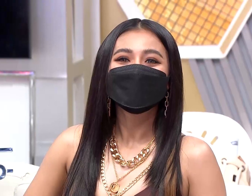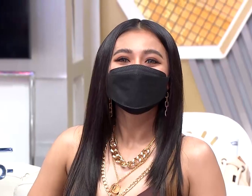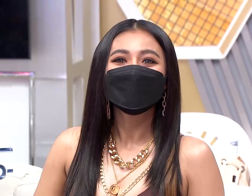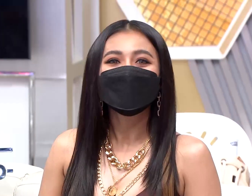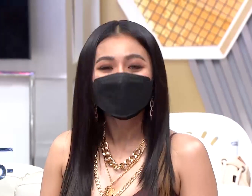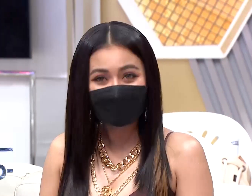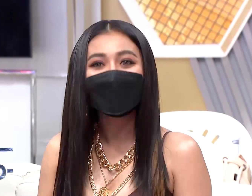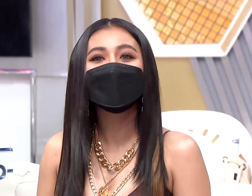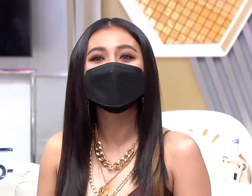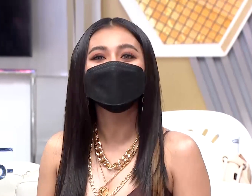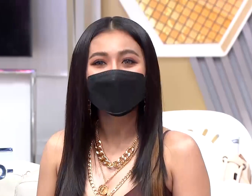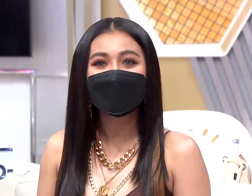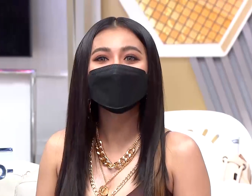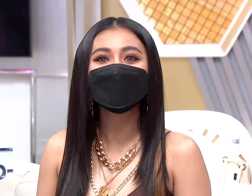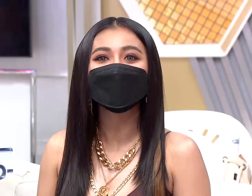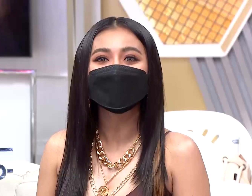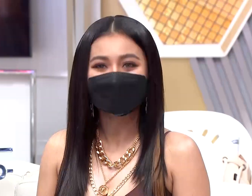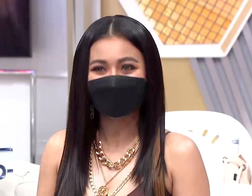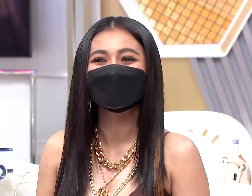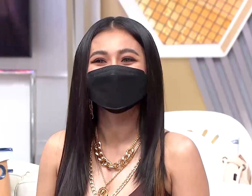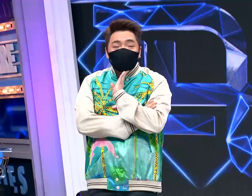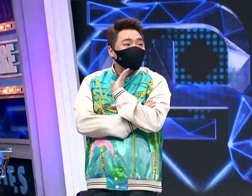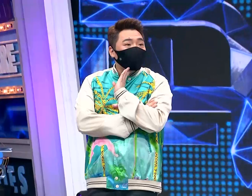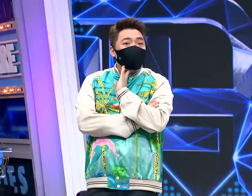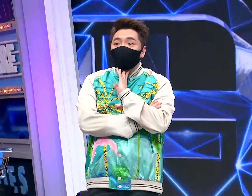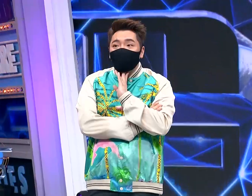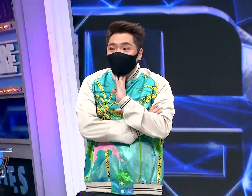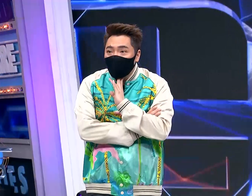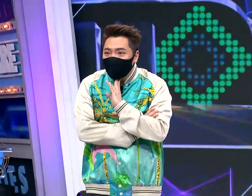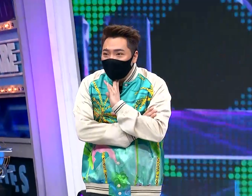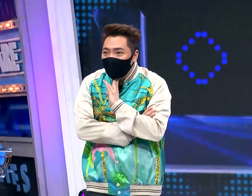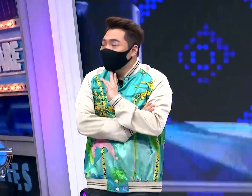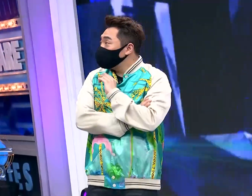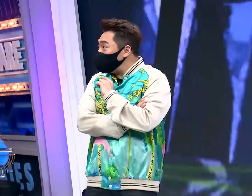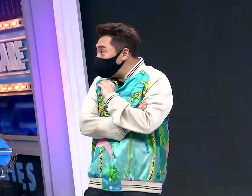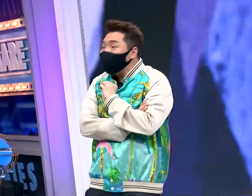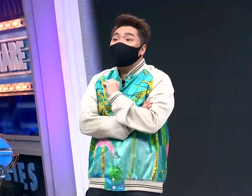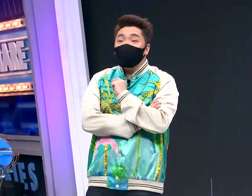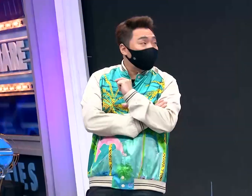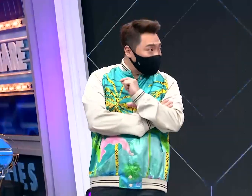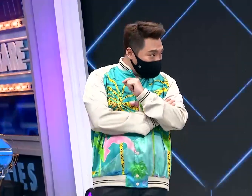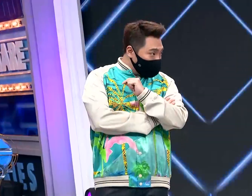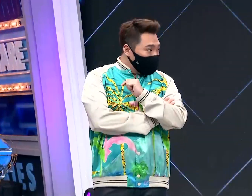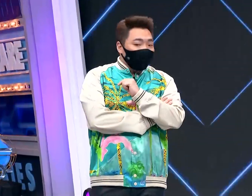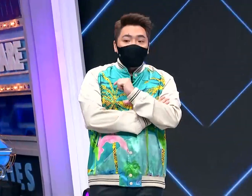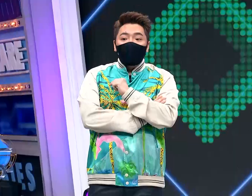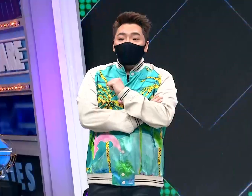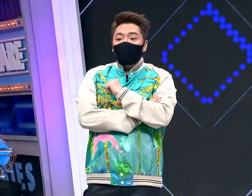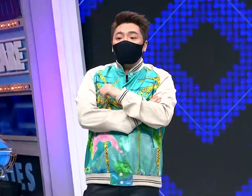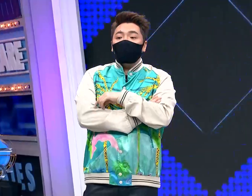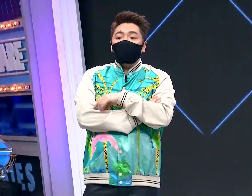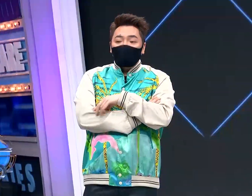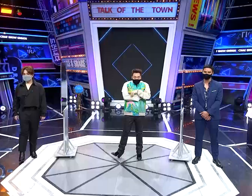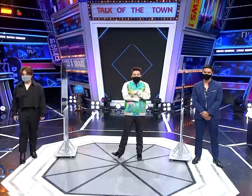ลาอยู่บ้านยัง มีเวลาอยู่บ้าน มีเวลาอยู่บ้านเมื่อก่อนตอนที่โอ้โหลำไยทองคำดังนี่คือไม่มีเวลาอยู่บ้าน คอนเสิร์ต บนร